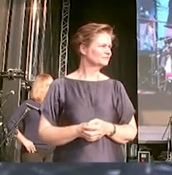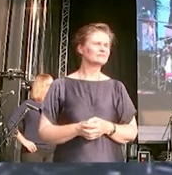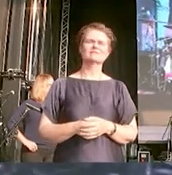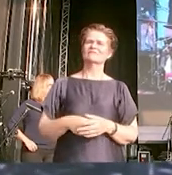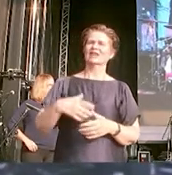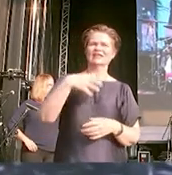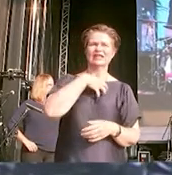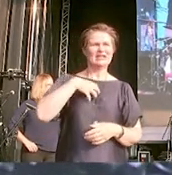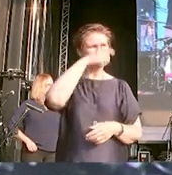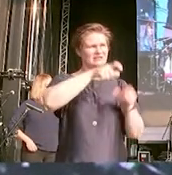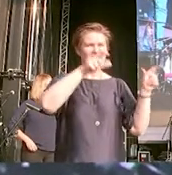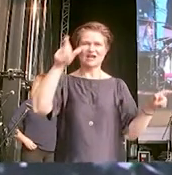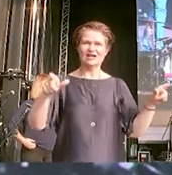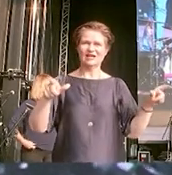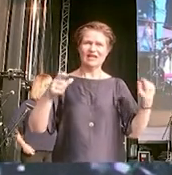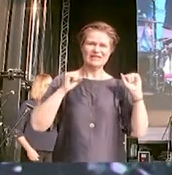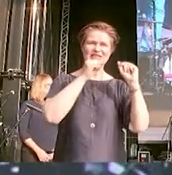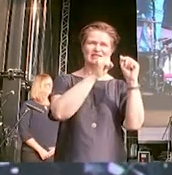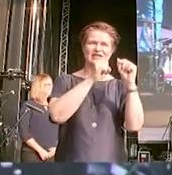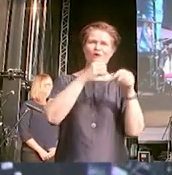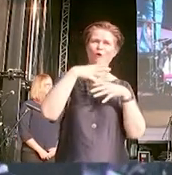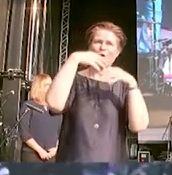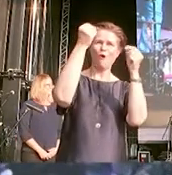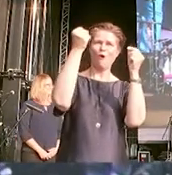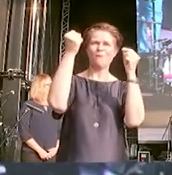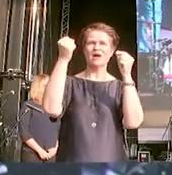Gemeinsam mit den Dresdner Initiativen HOPE, ZIVD,